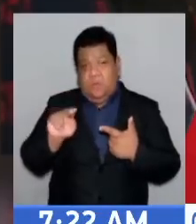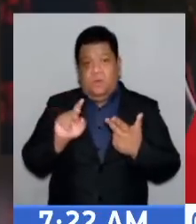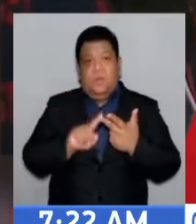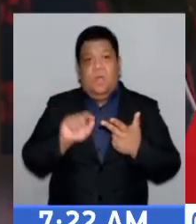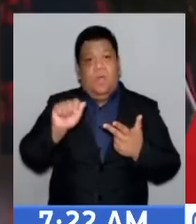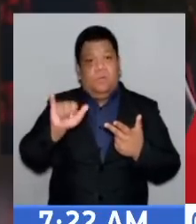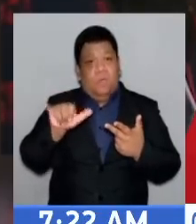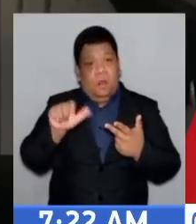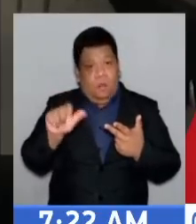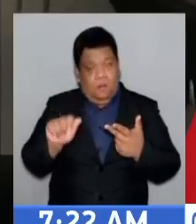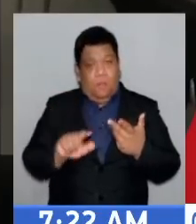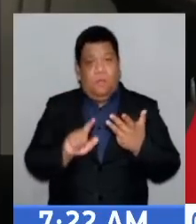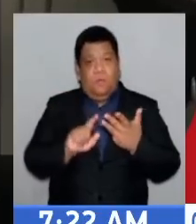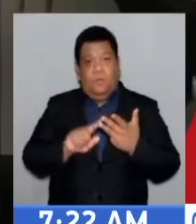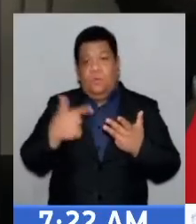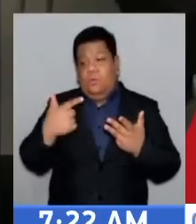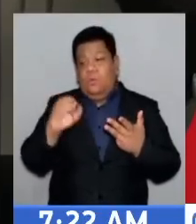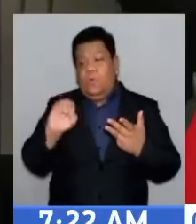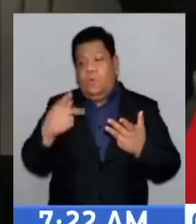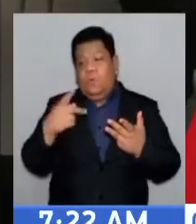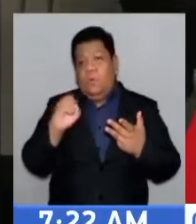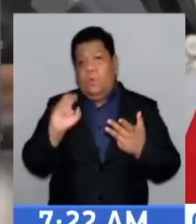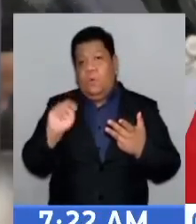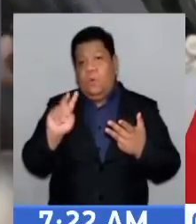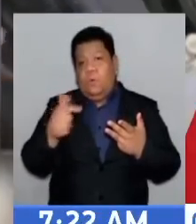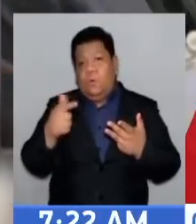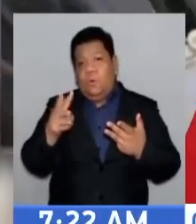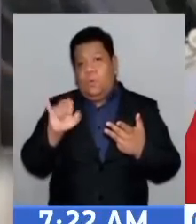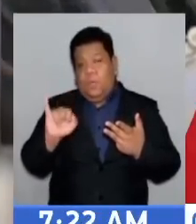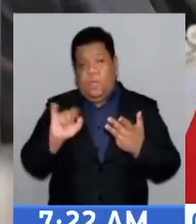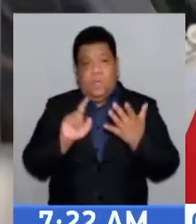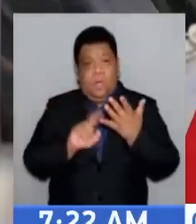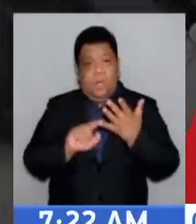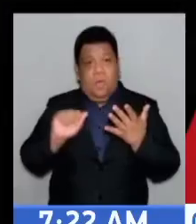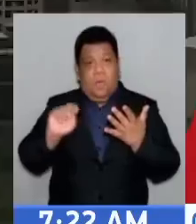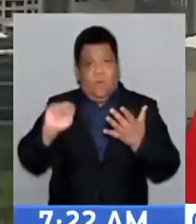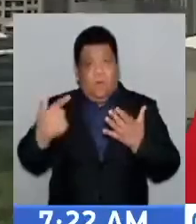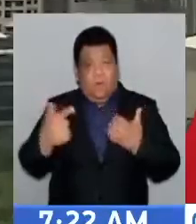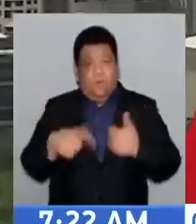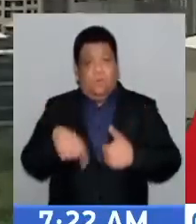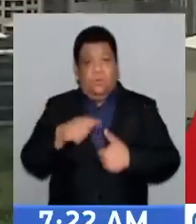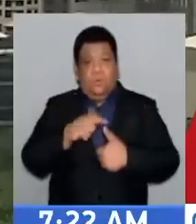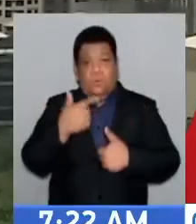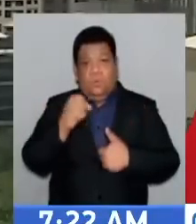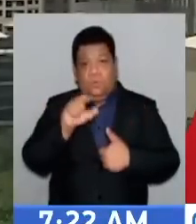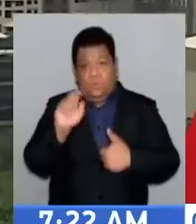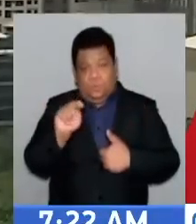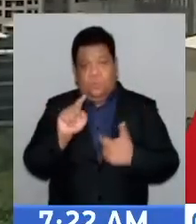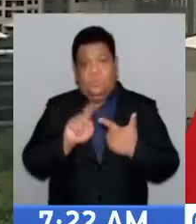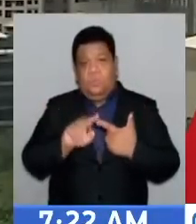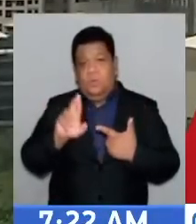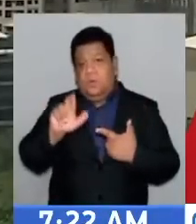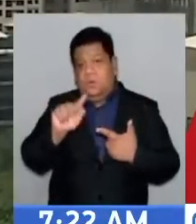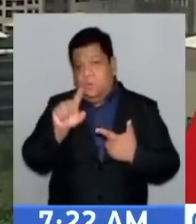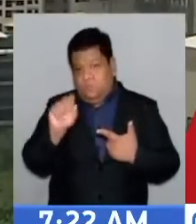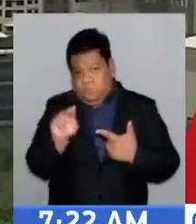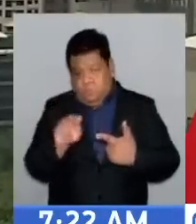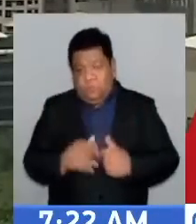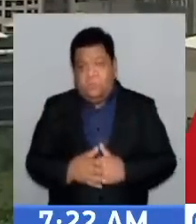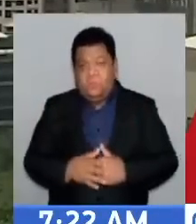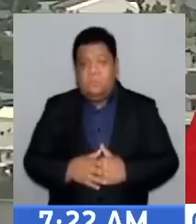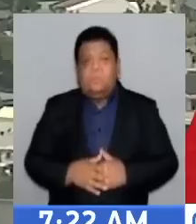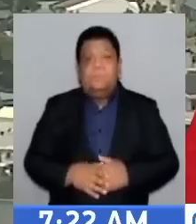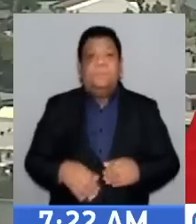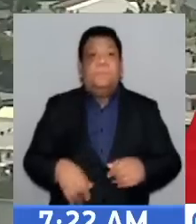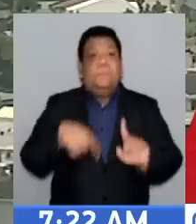Wei, Ramon A, Teresita C. Coson at Enrique Razon. Kasabay nito, naglabas ang Malacanang ng pahayag